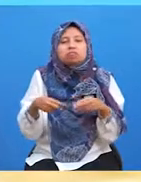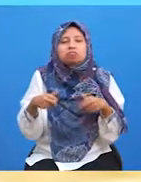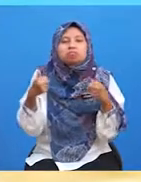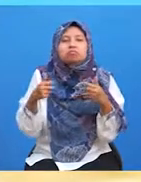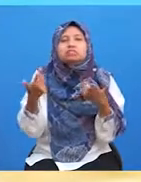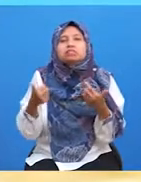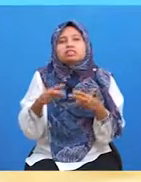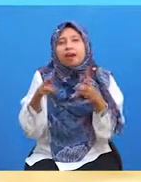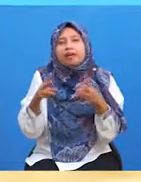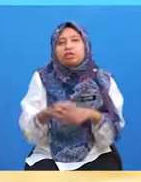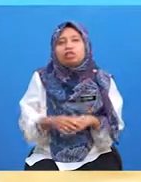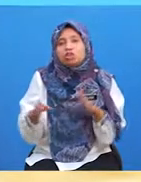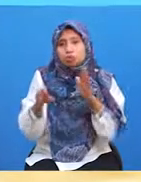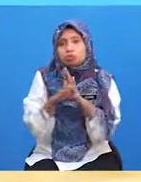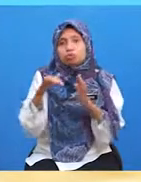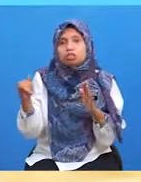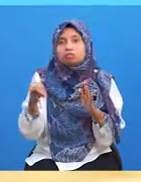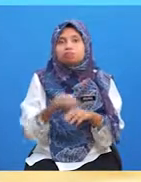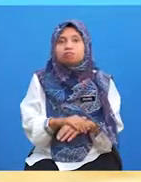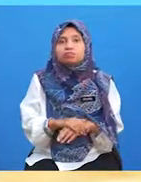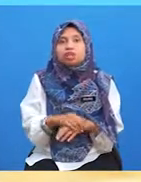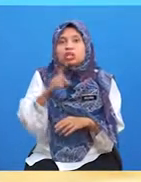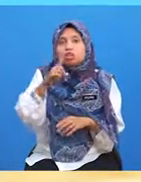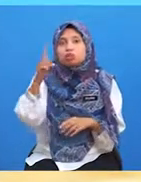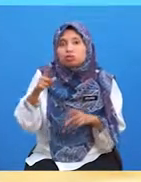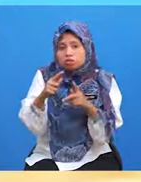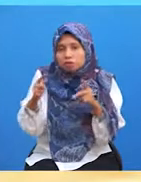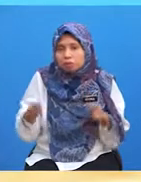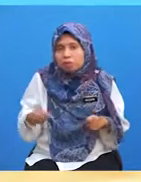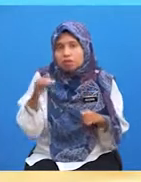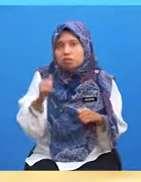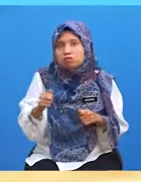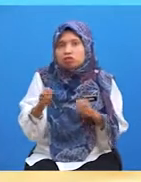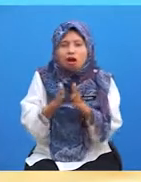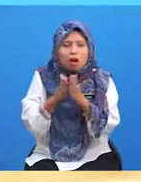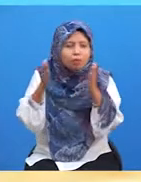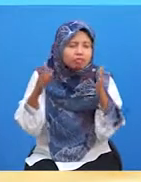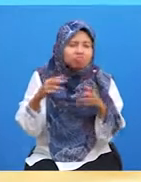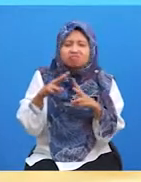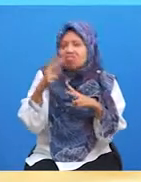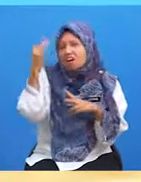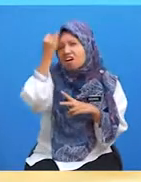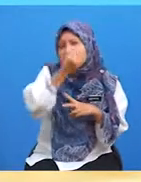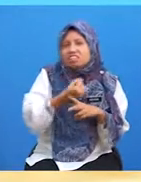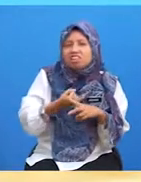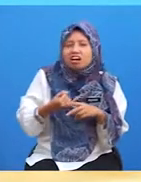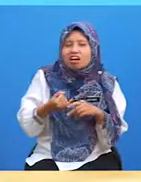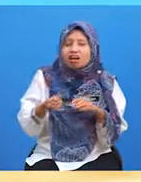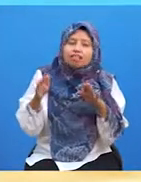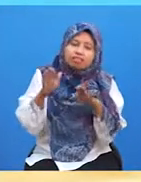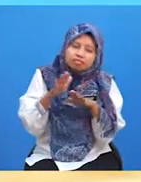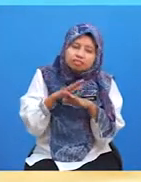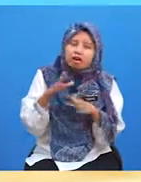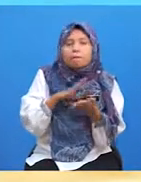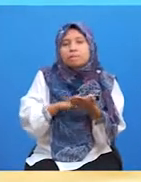sebenar. Contohnya, sesuatu tempat yang digambarkan indah, tenang dan